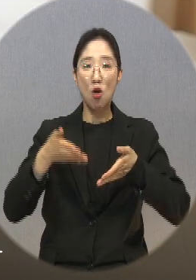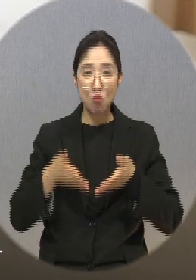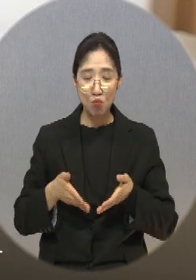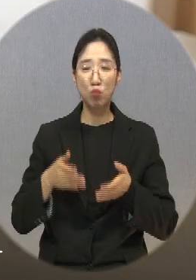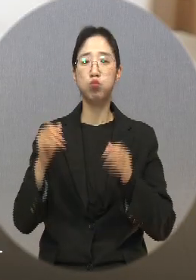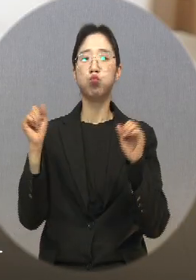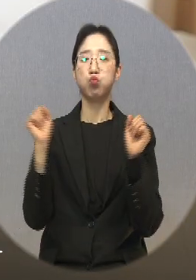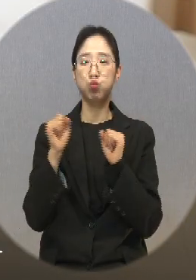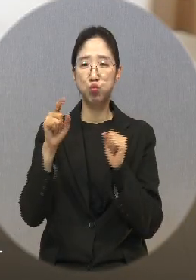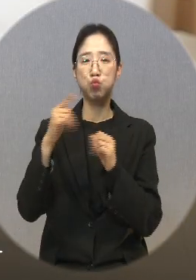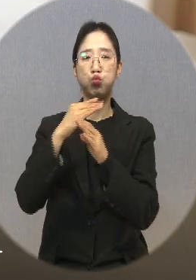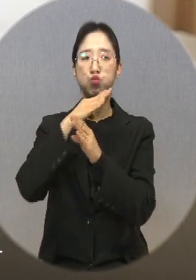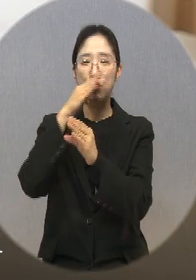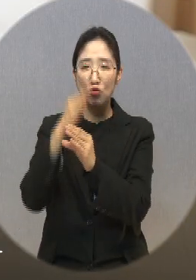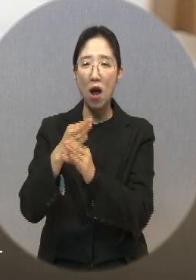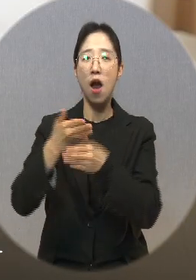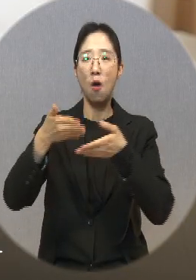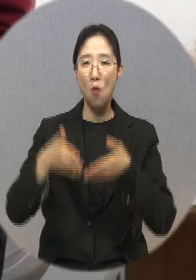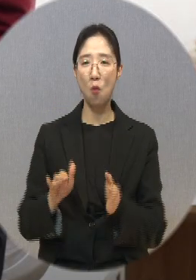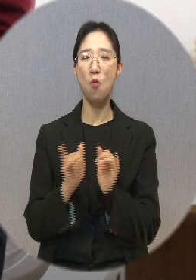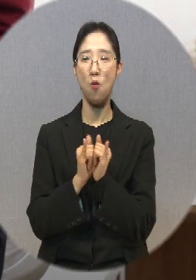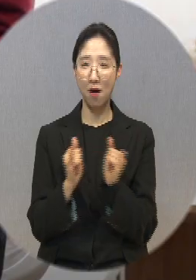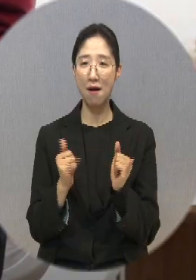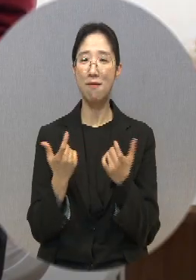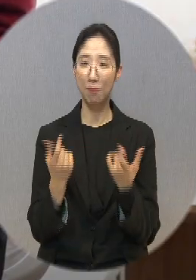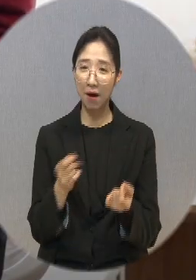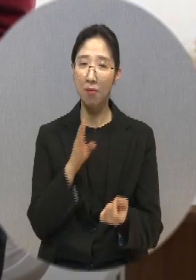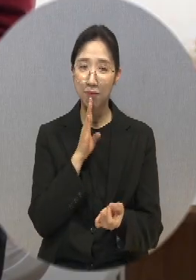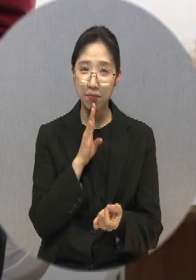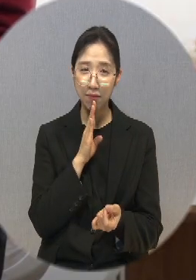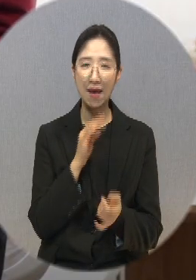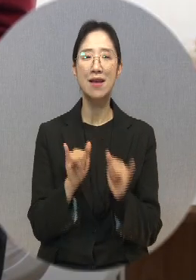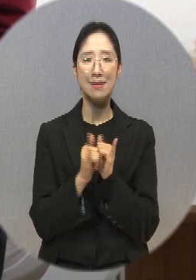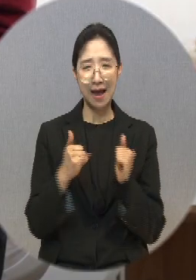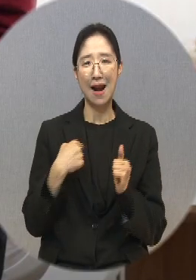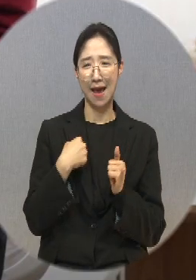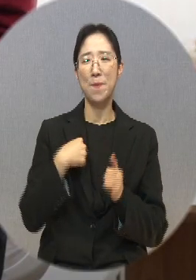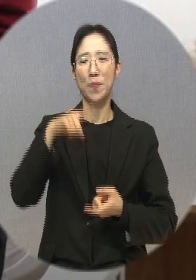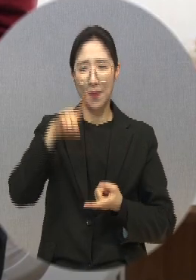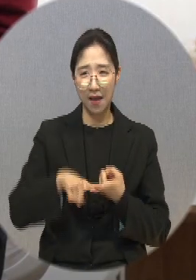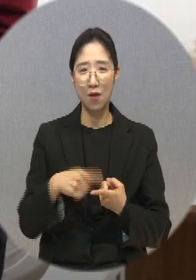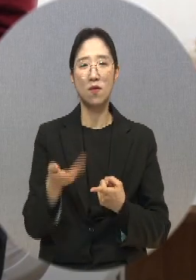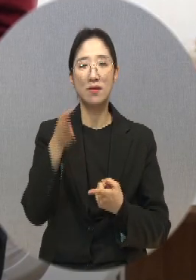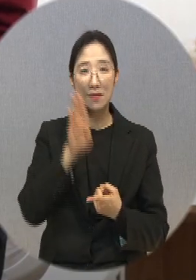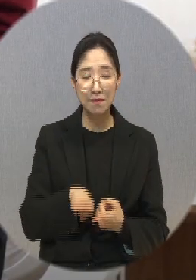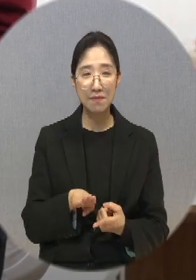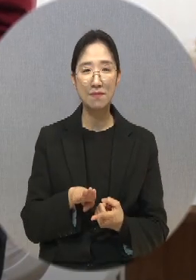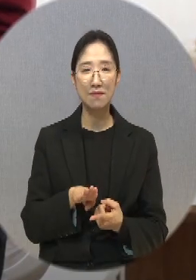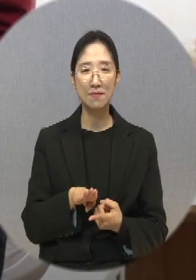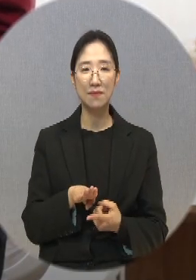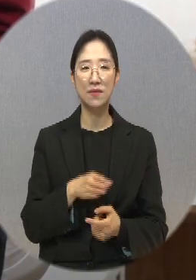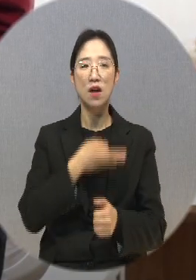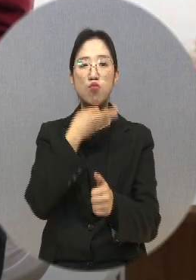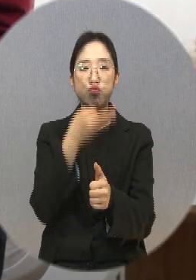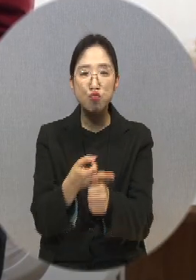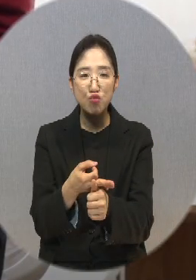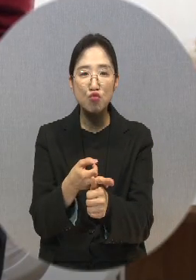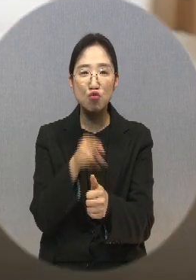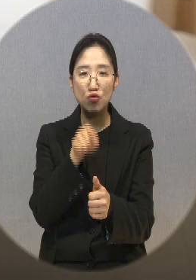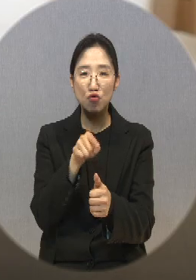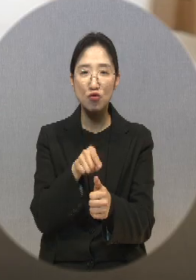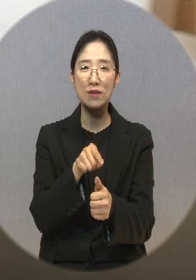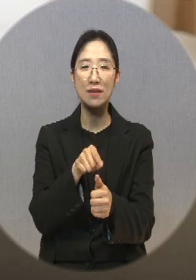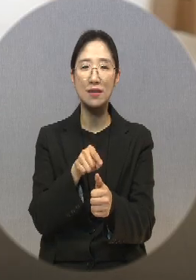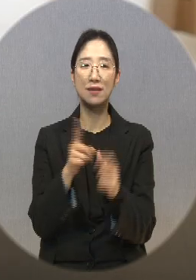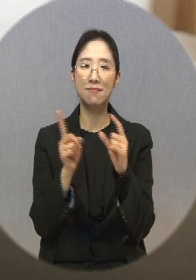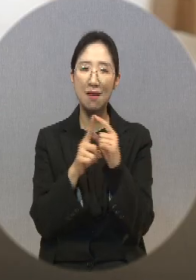사람인 거 맞잖아 라고 하시는 거예요. 사람은 그대로겠죠. 사람은 그대로겠지만 그 사람에게